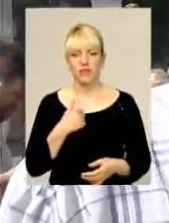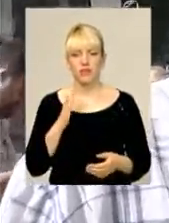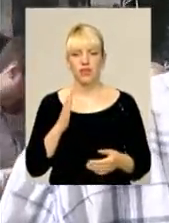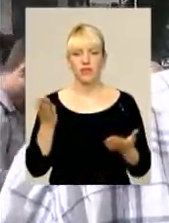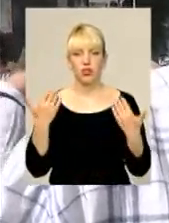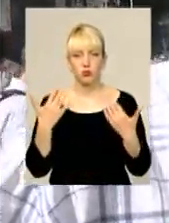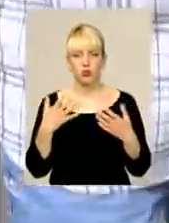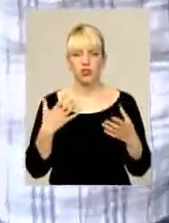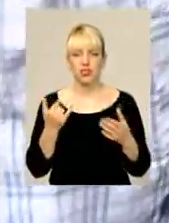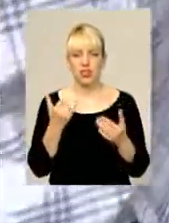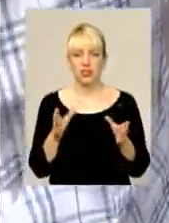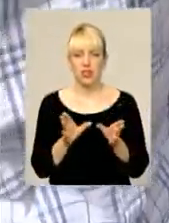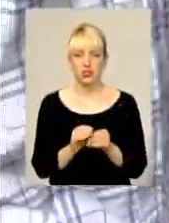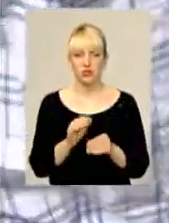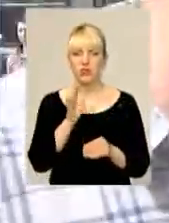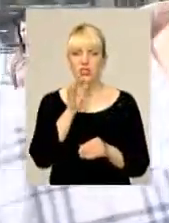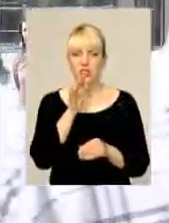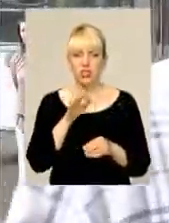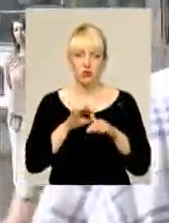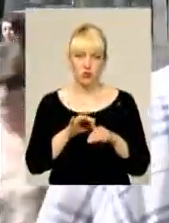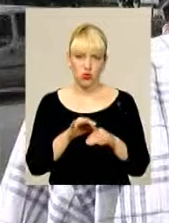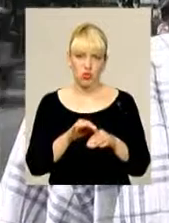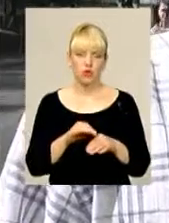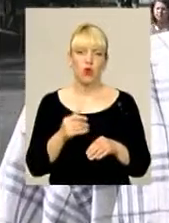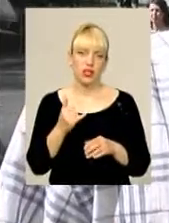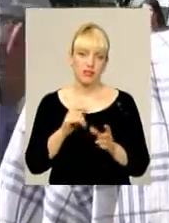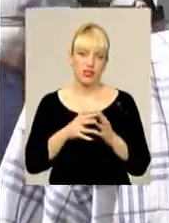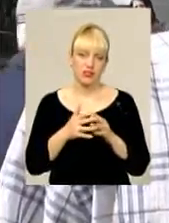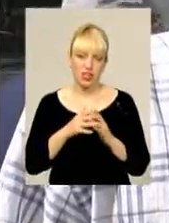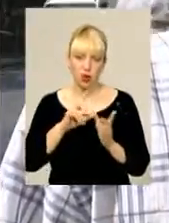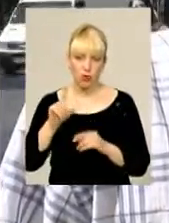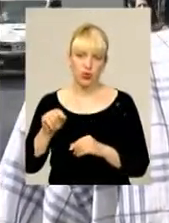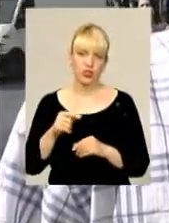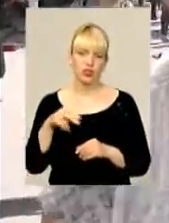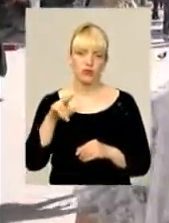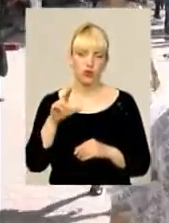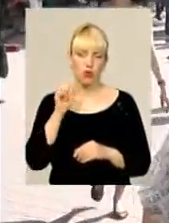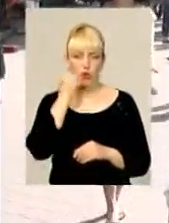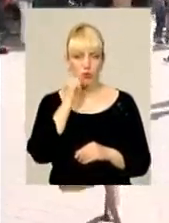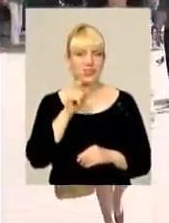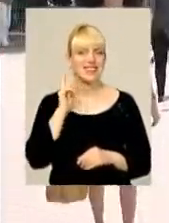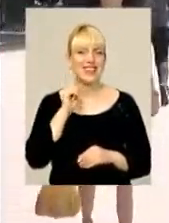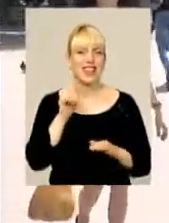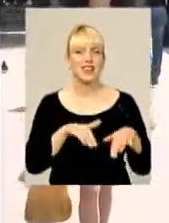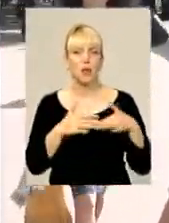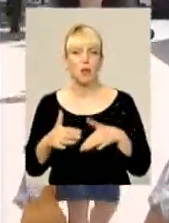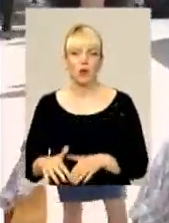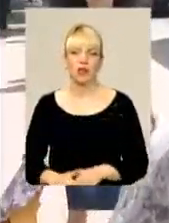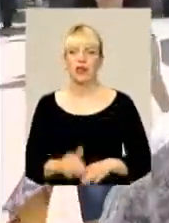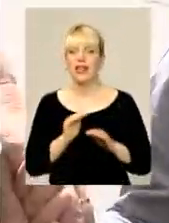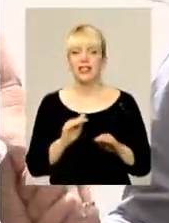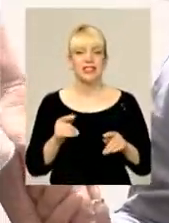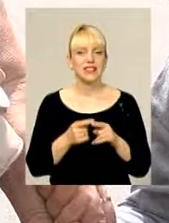проводжу більше часу з донькою. А зараз їдемо в село до бабушки завтра. Так? Село, зелене море і все. Діти ніколи не проблема.